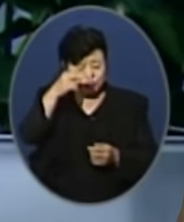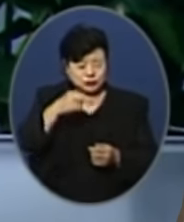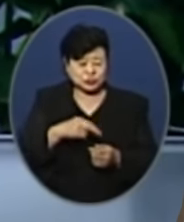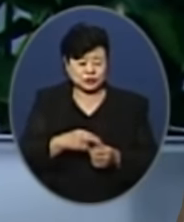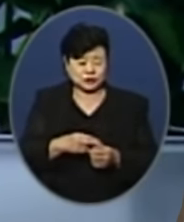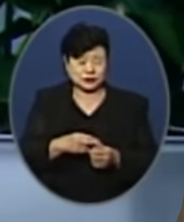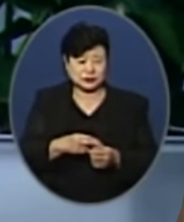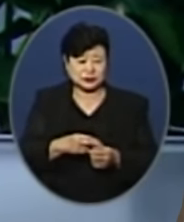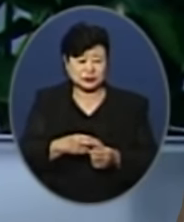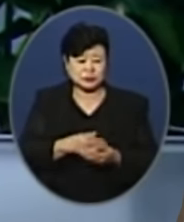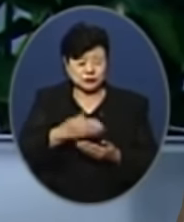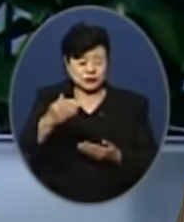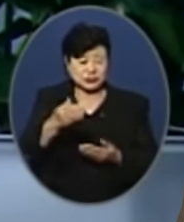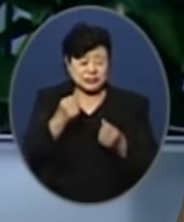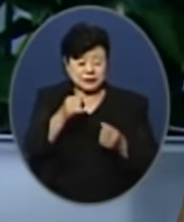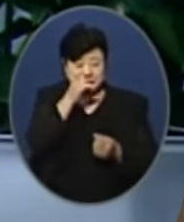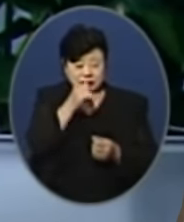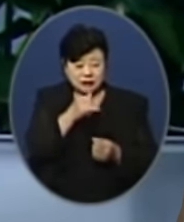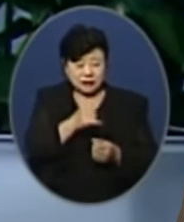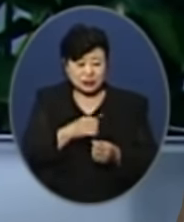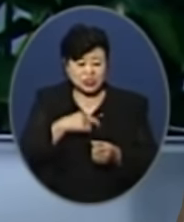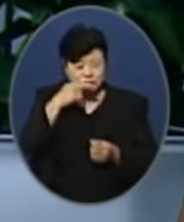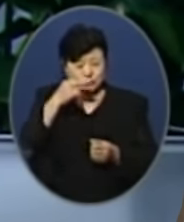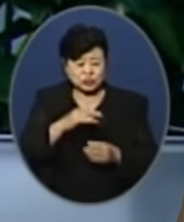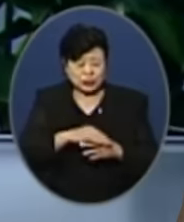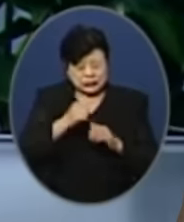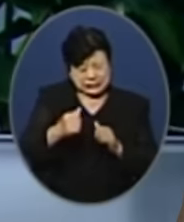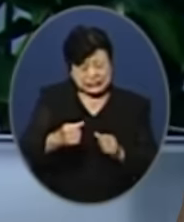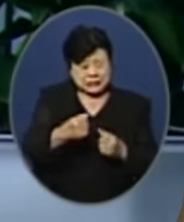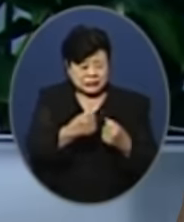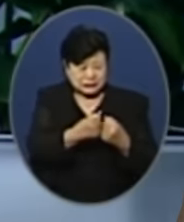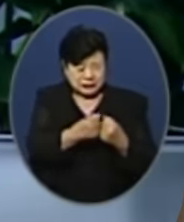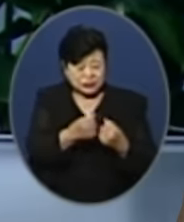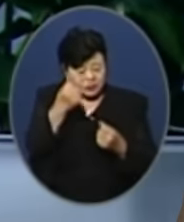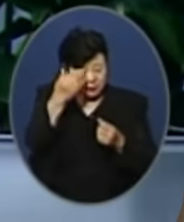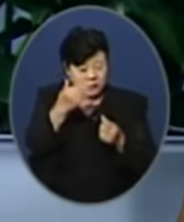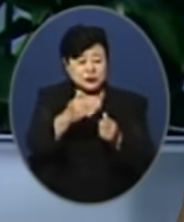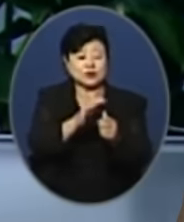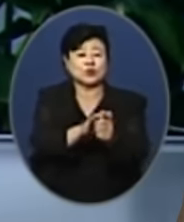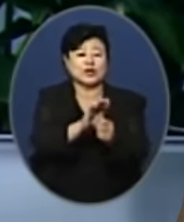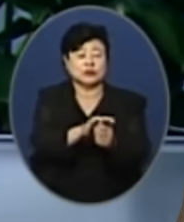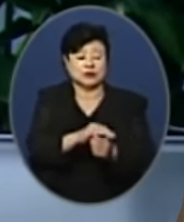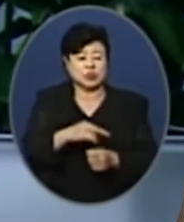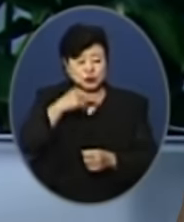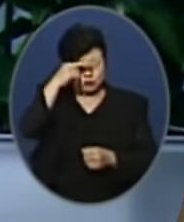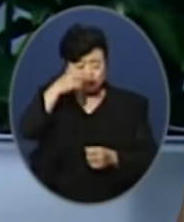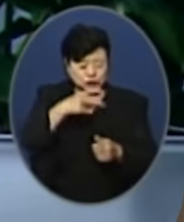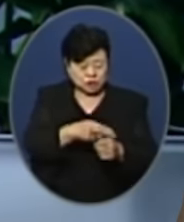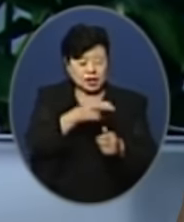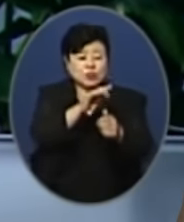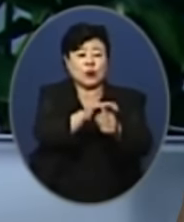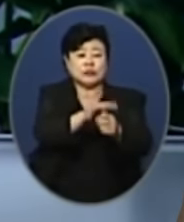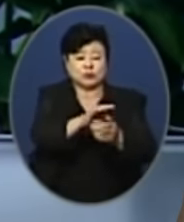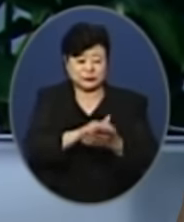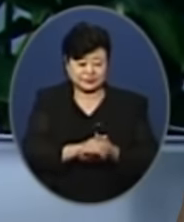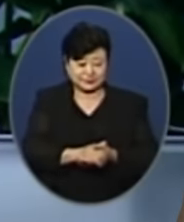수 있는 힘이 있기 때문에 그 다음 내가 술하고 대적하고 싸우면 성령이 도와주셔서 술을 끊어주는 것입니다.